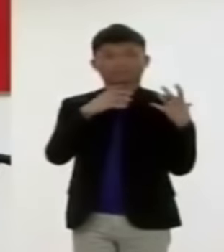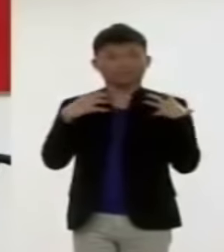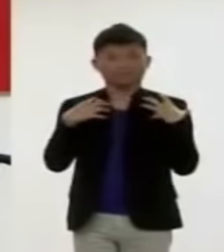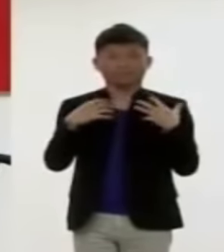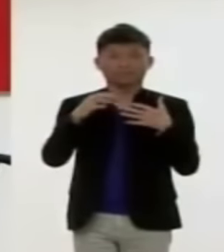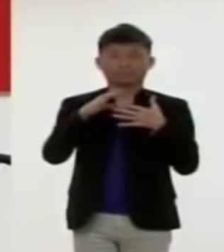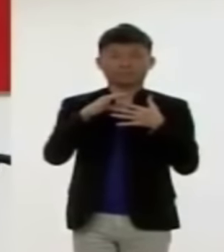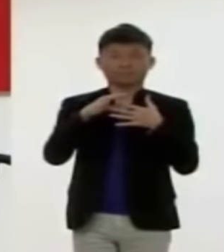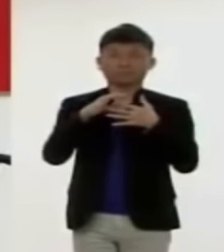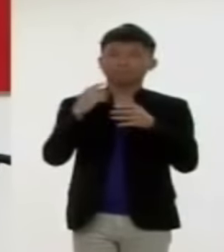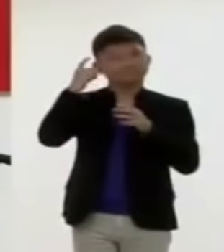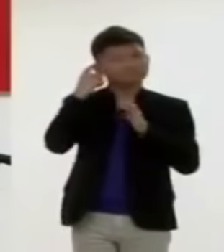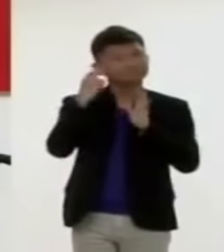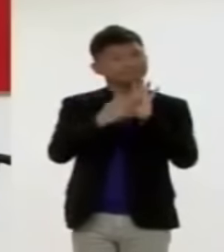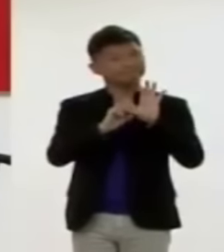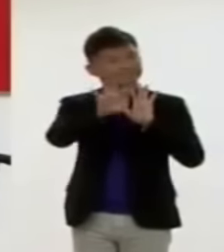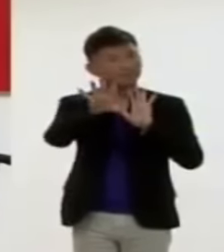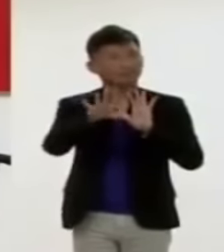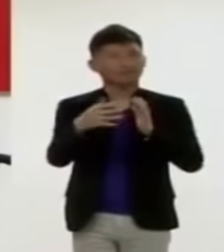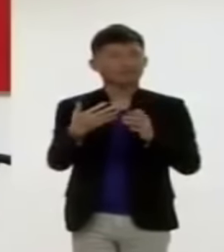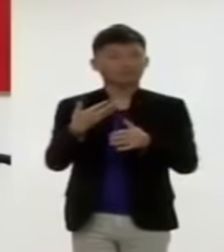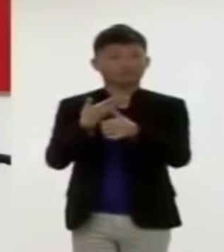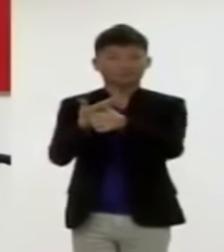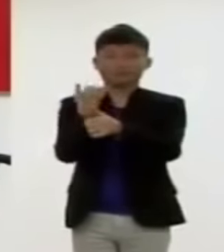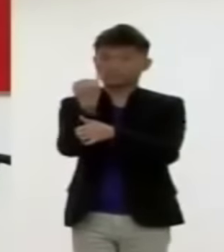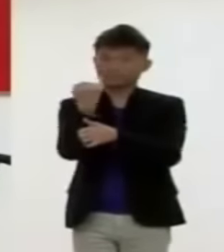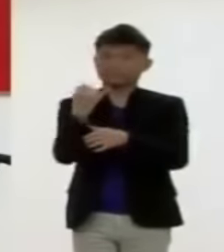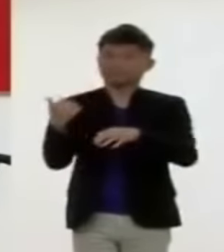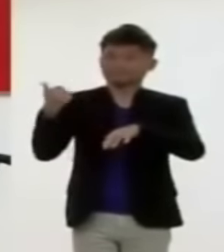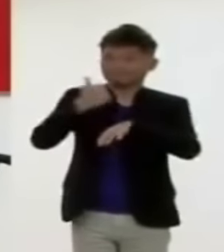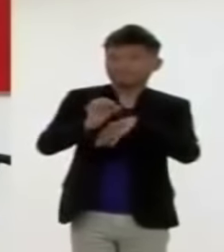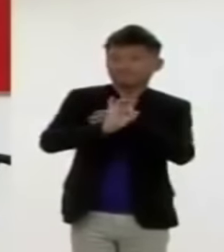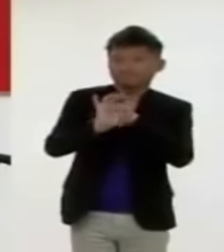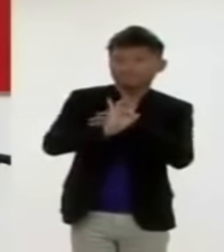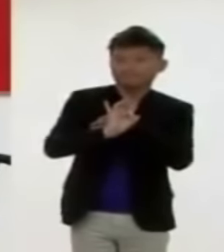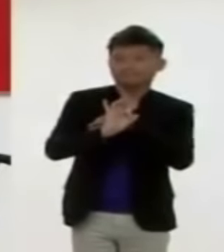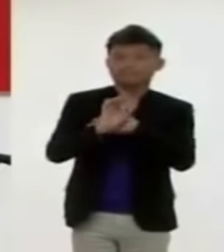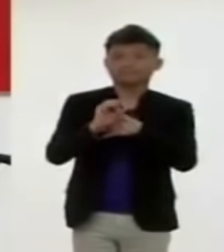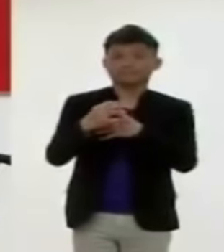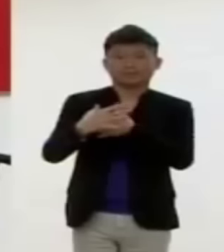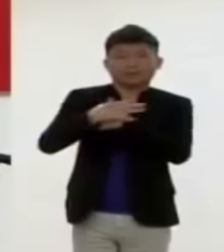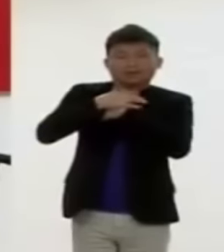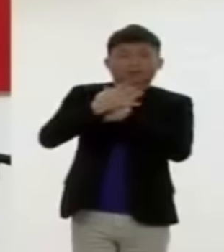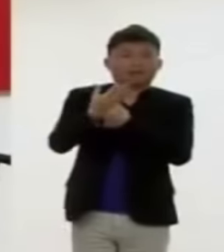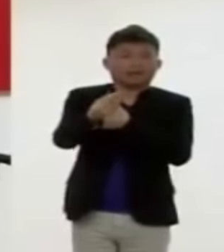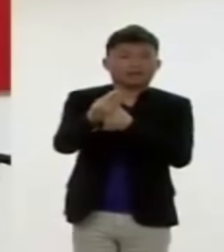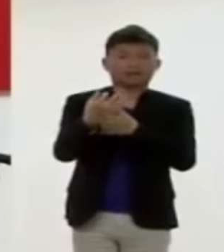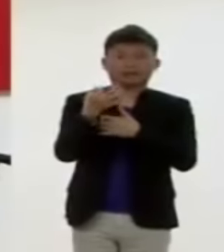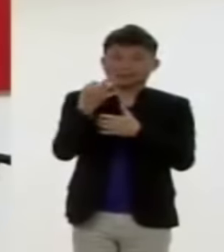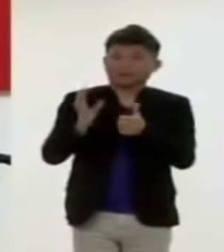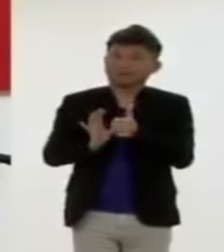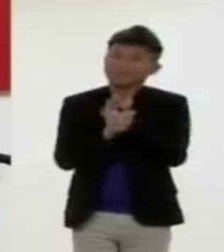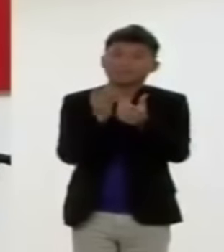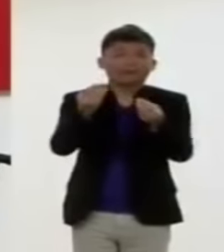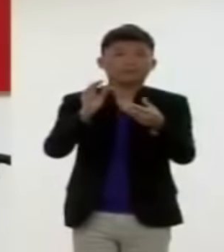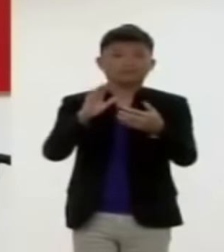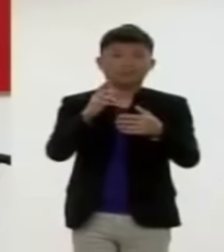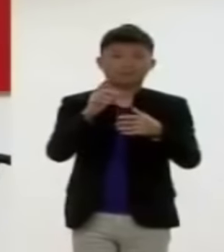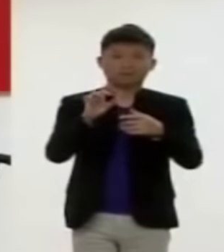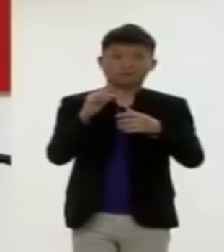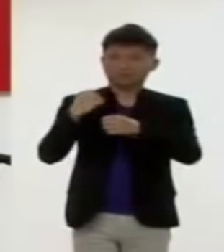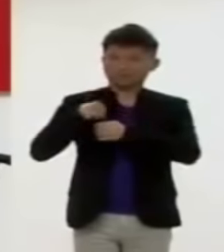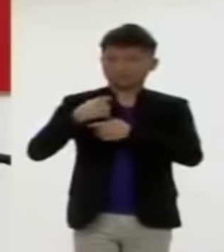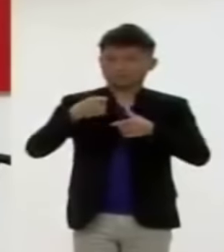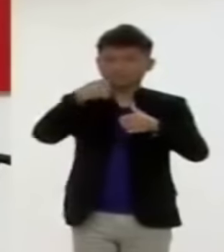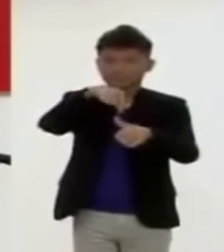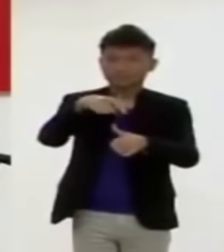诉大家，让女性做做看，没有包袱，没有财团，没有政党束缚，捍卫18发军公教的